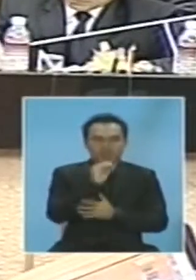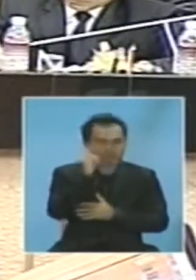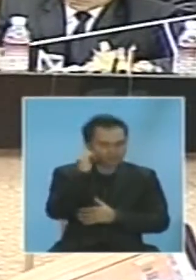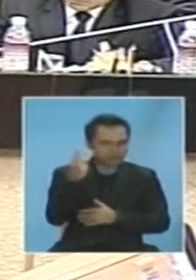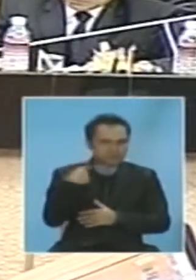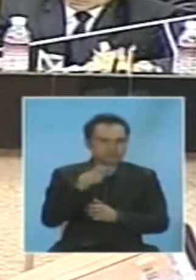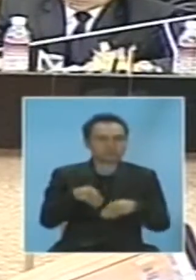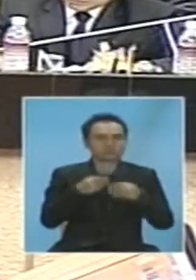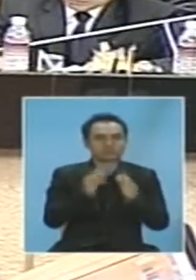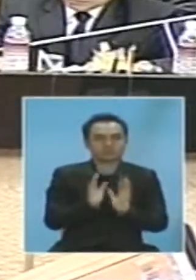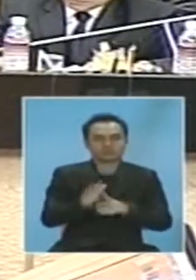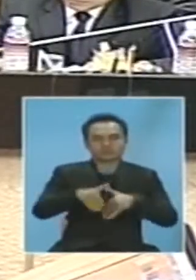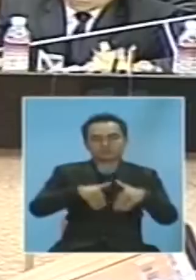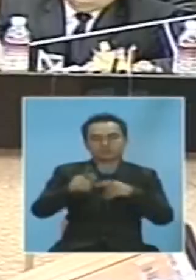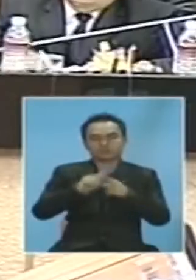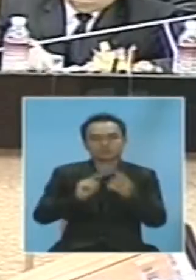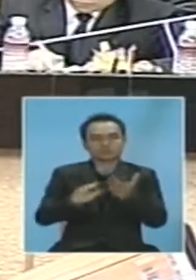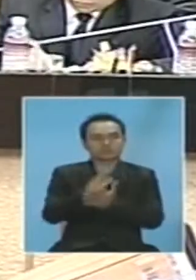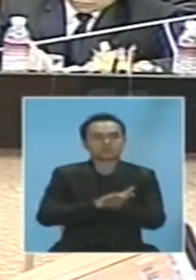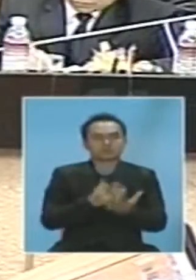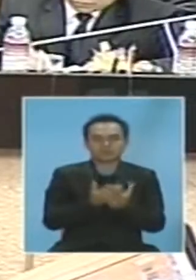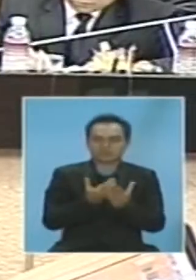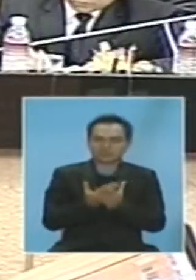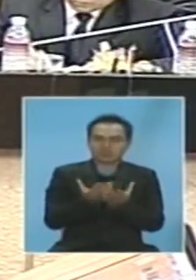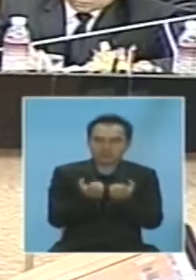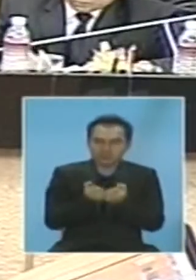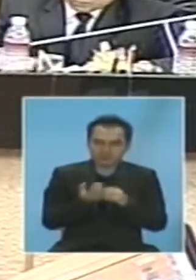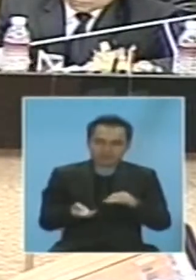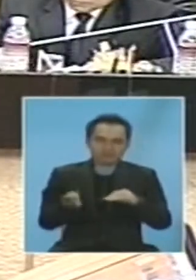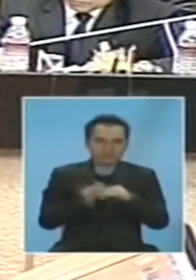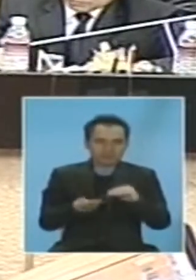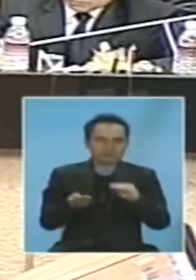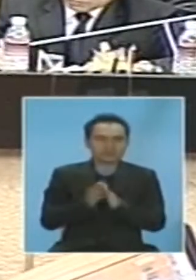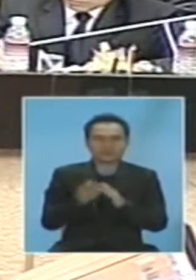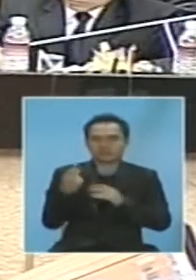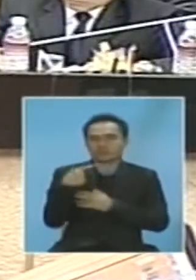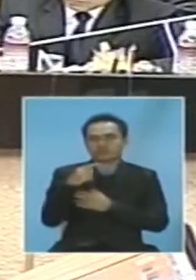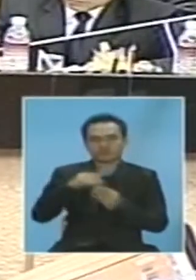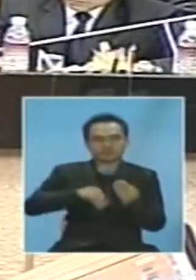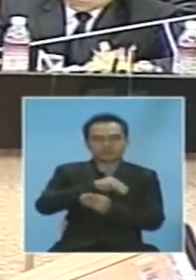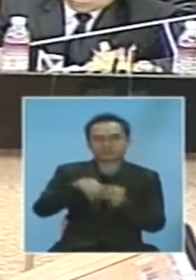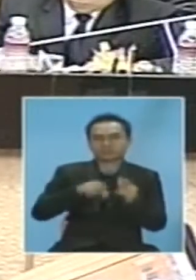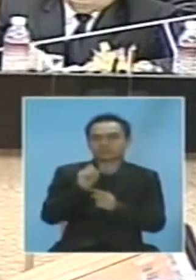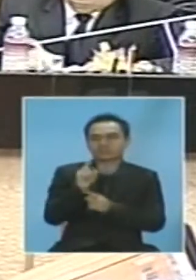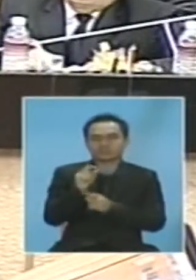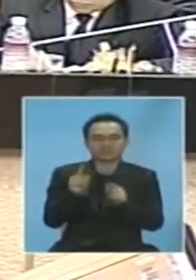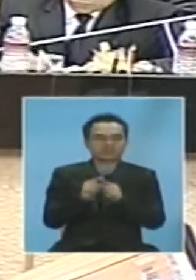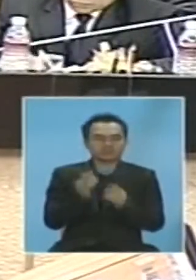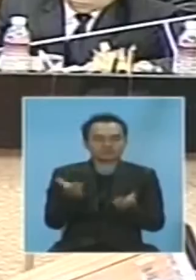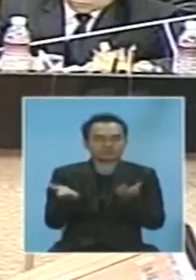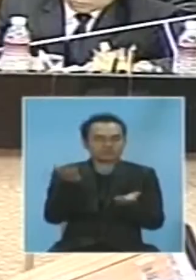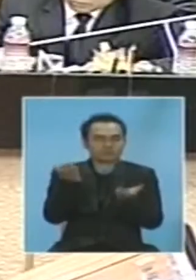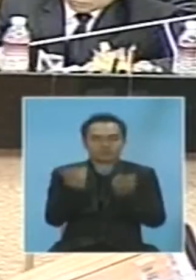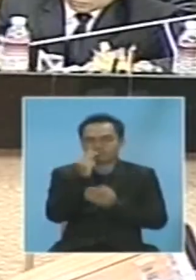ชนก็คือชาวนาได้รับรายได้เพิ่มและประโยชน์เศรษฐกิจในช่วง3ปีมาเทียบด้วยเช่น